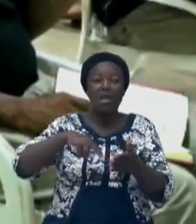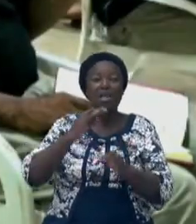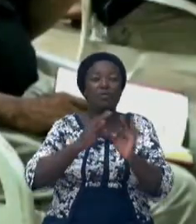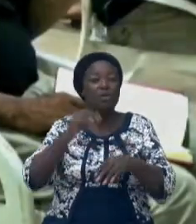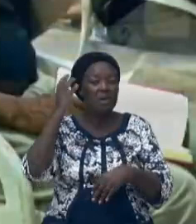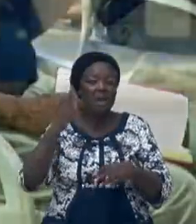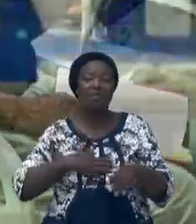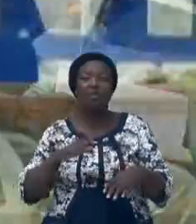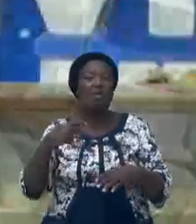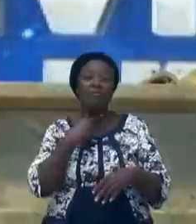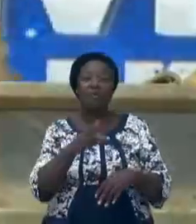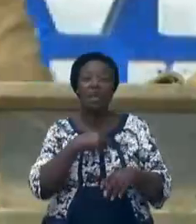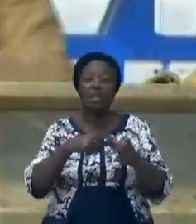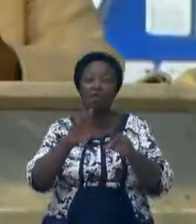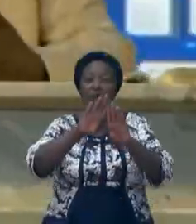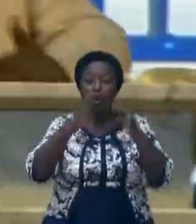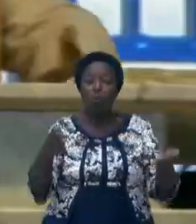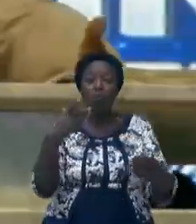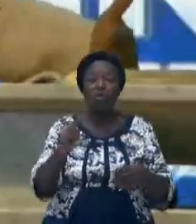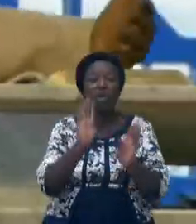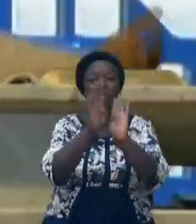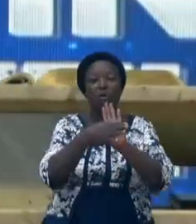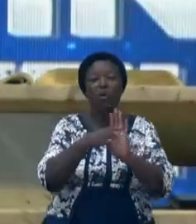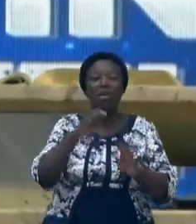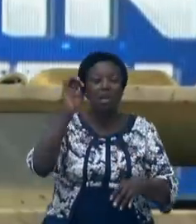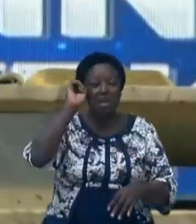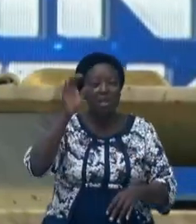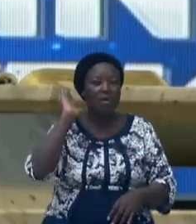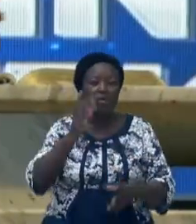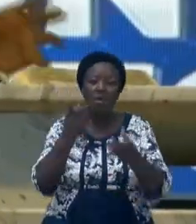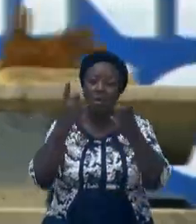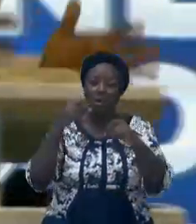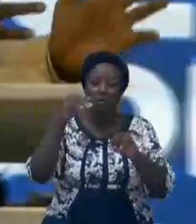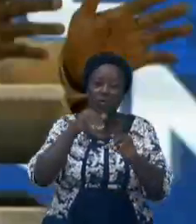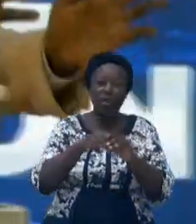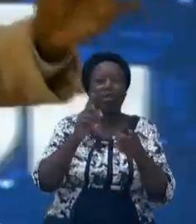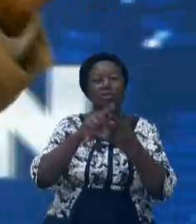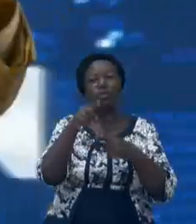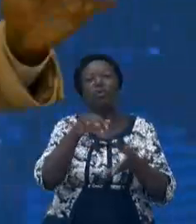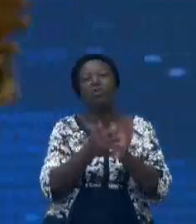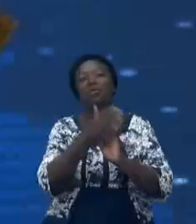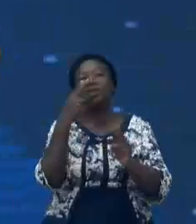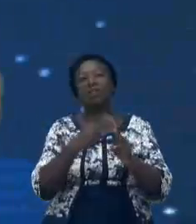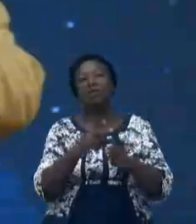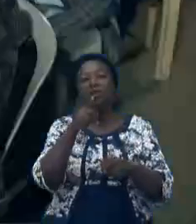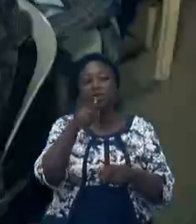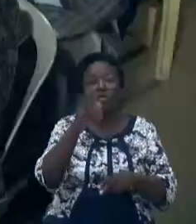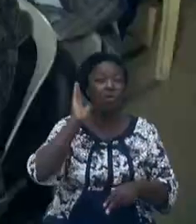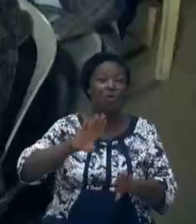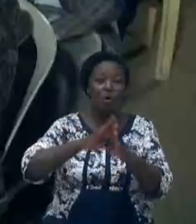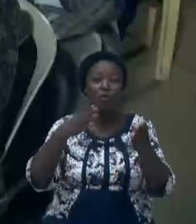savez ce que nous lisons sais tu entends ma voix et ouvre la porte j'entrerai chez toi